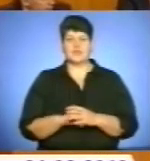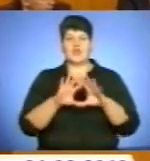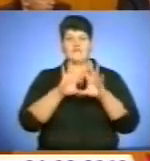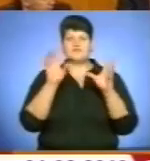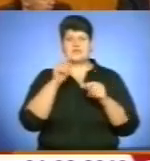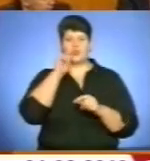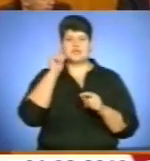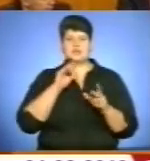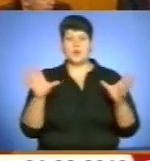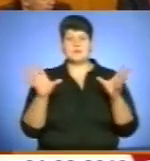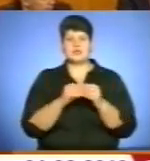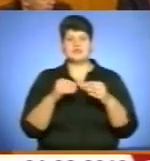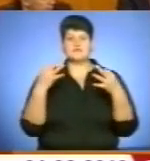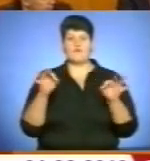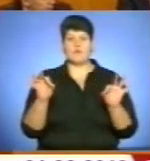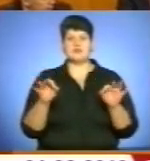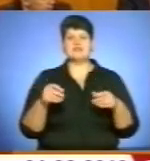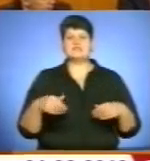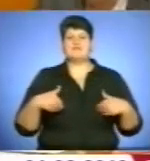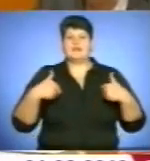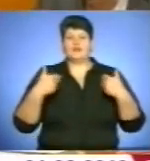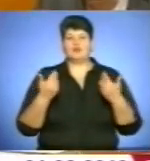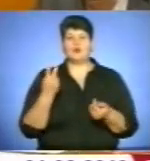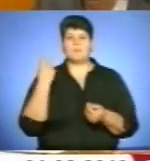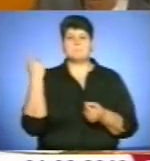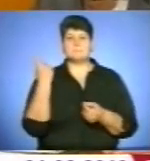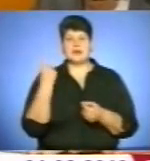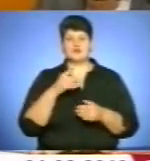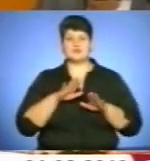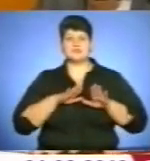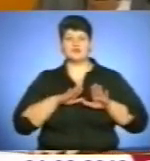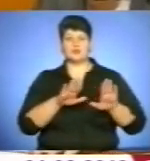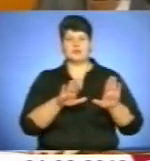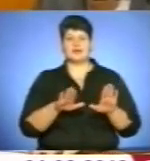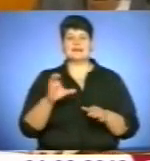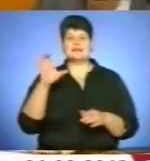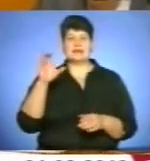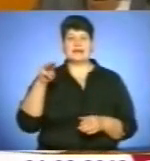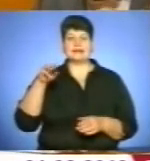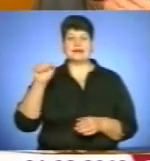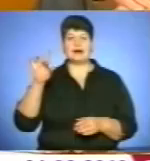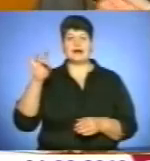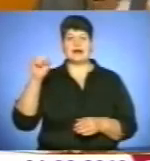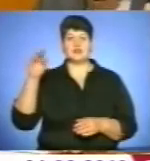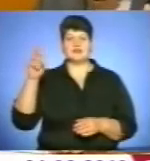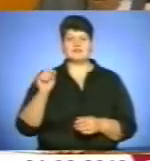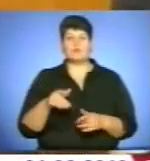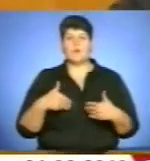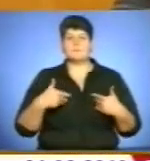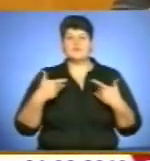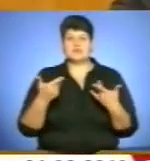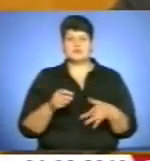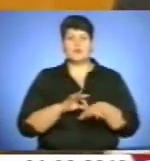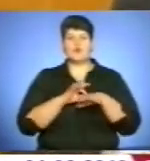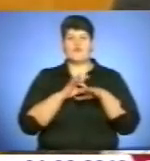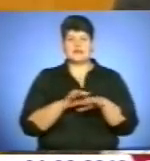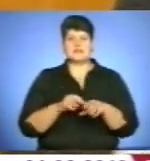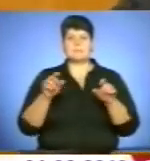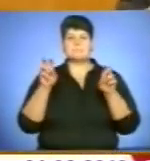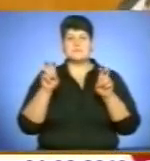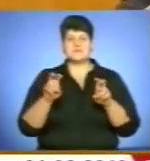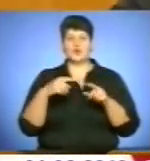Всеукраїнське об'єднання «Свобода» звернулося до першого заступника голови облради Сергія Тарашевського із пропозицією провести президію